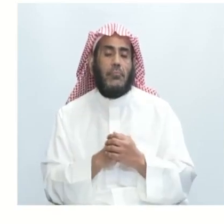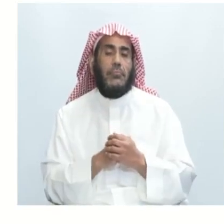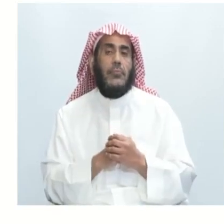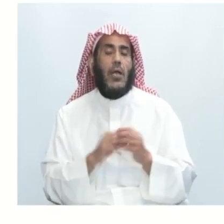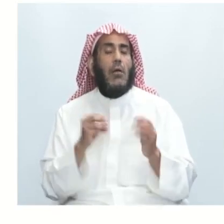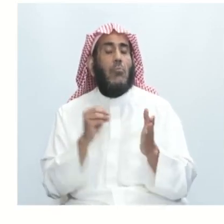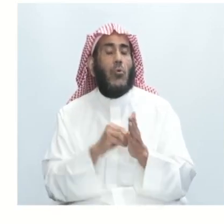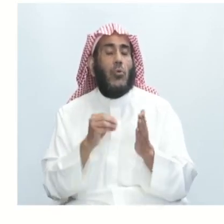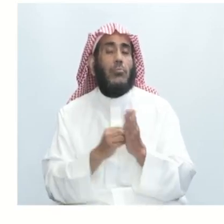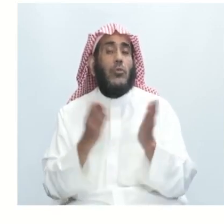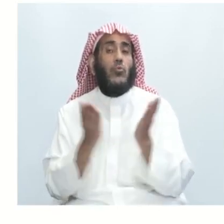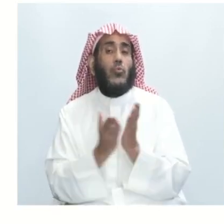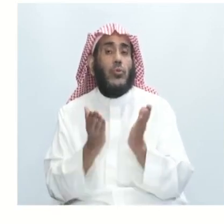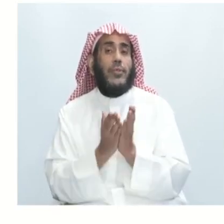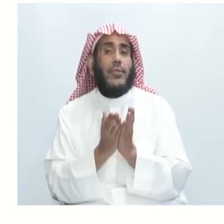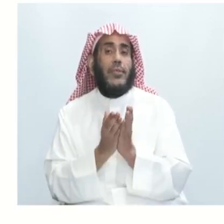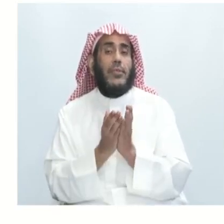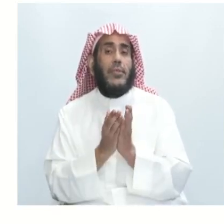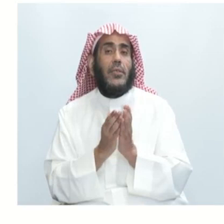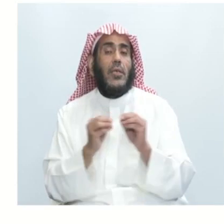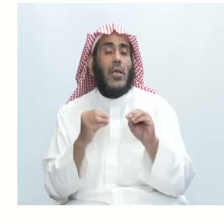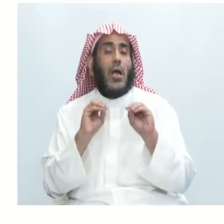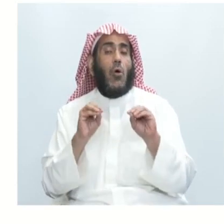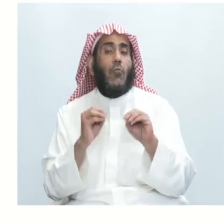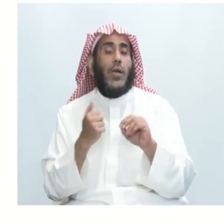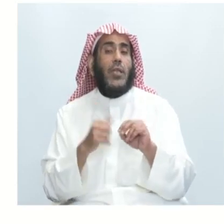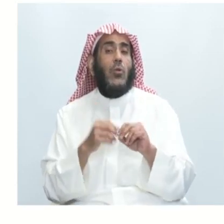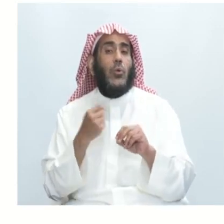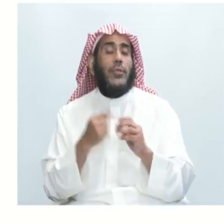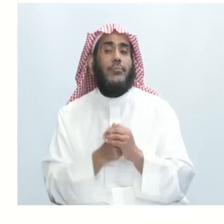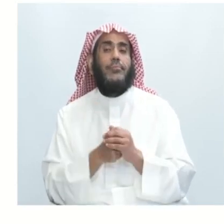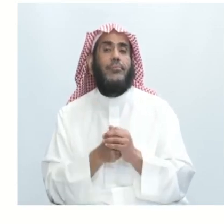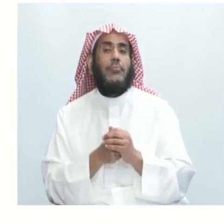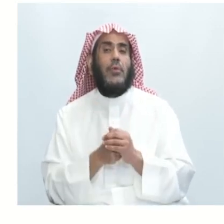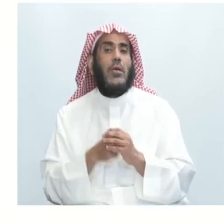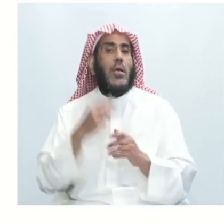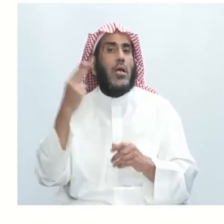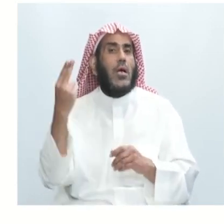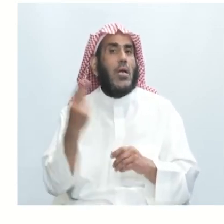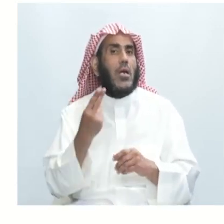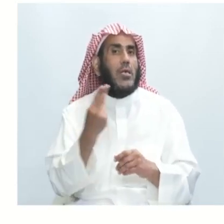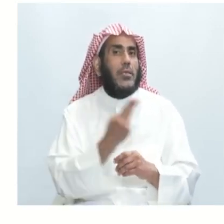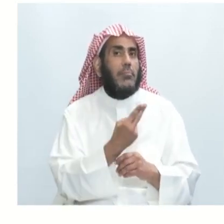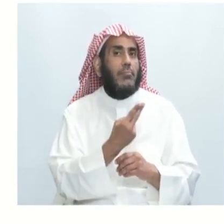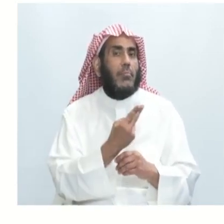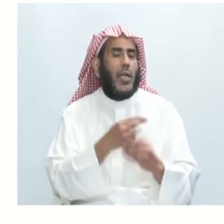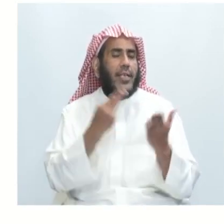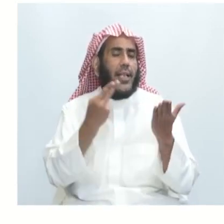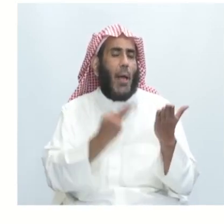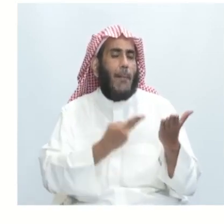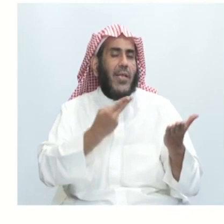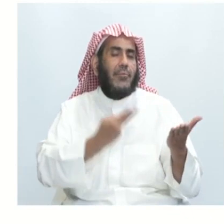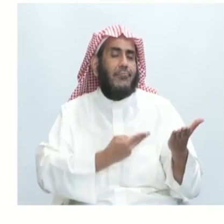ايضا من ضمن الدروس التي كنا قد اخذناها في هذه الوحده هو الرسم والكتابي هو الرسم